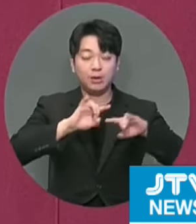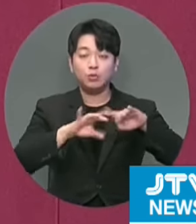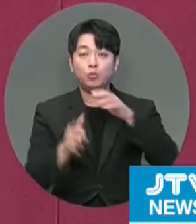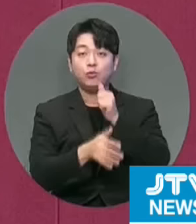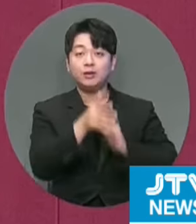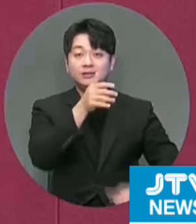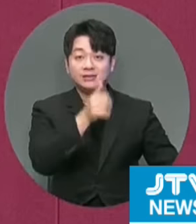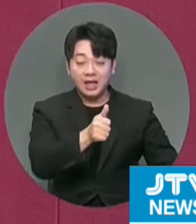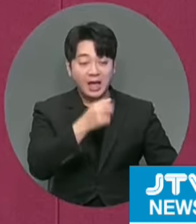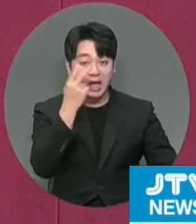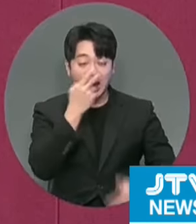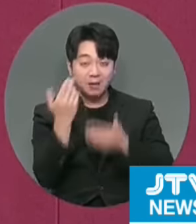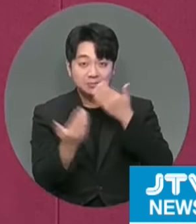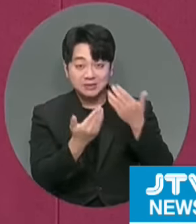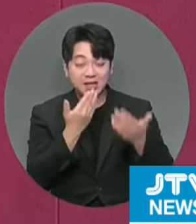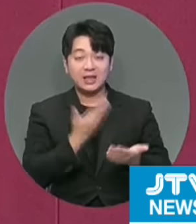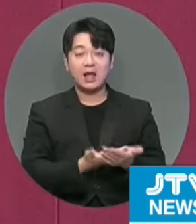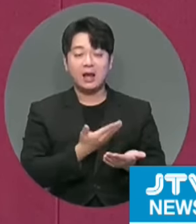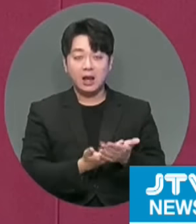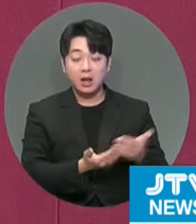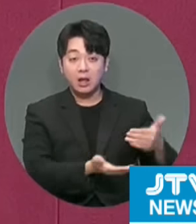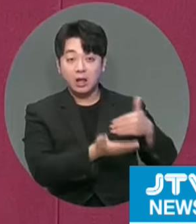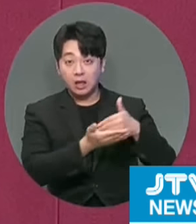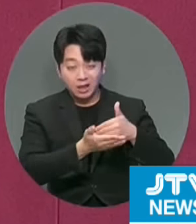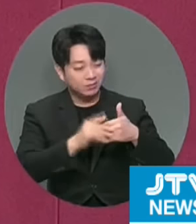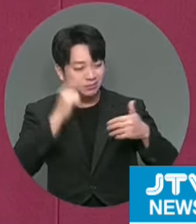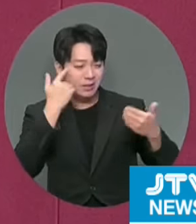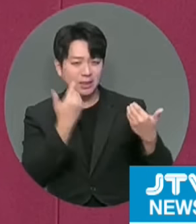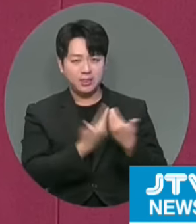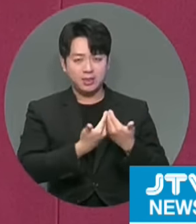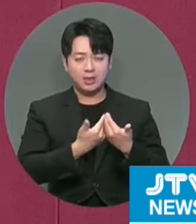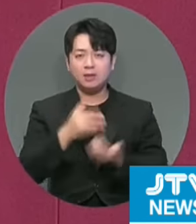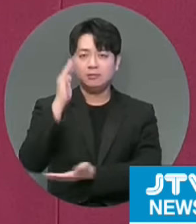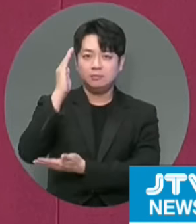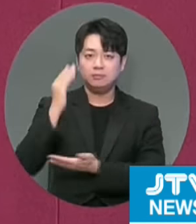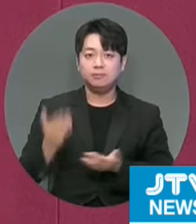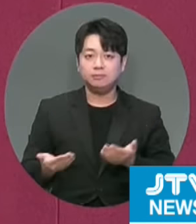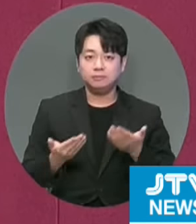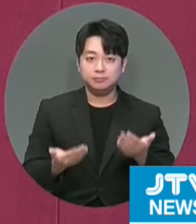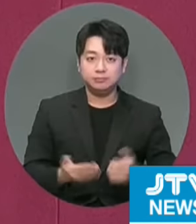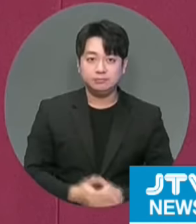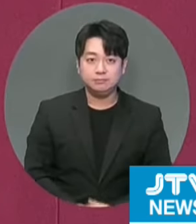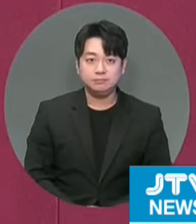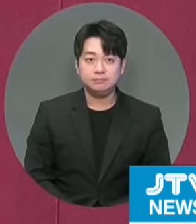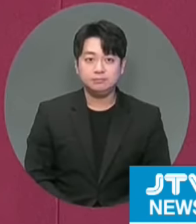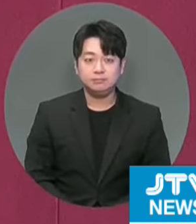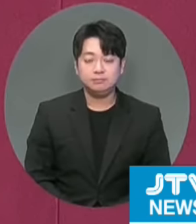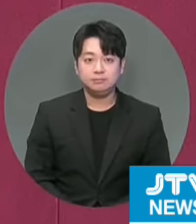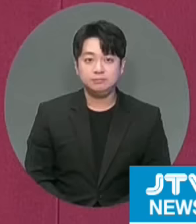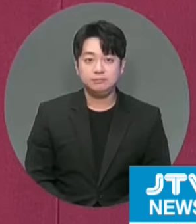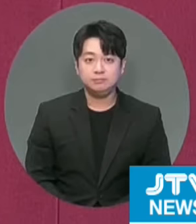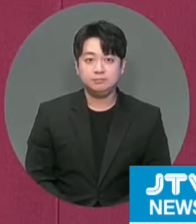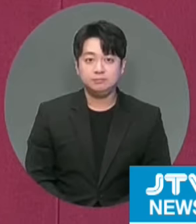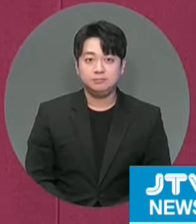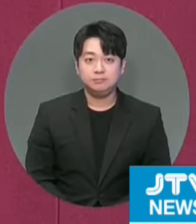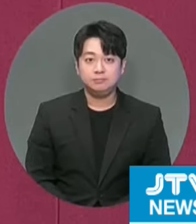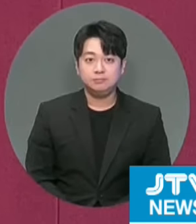감사 요구안에 대한 반대 입장을 피력하기 위해 이 자리에 섰습니다. 찬성토론 참 잘 들었습니다.